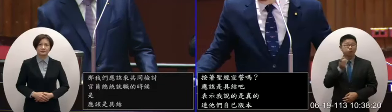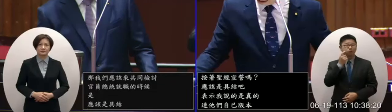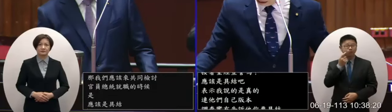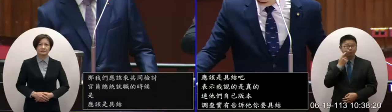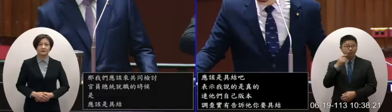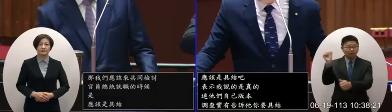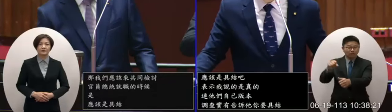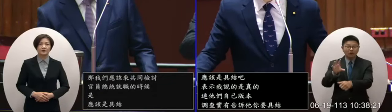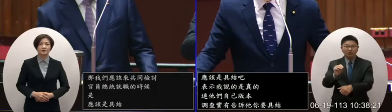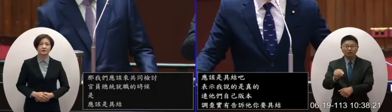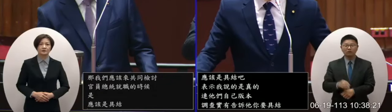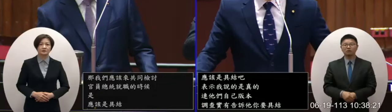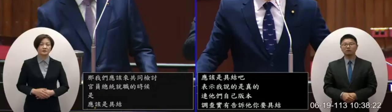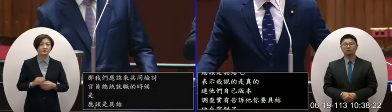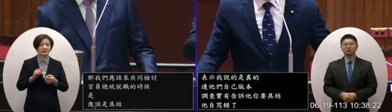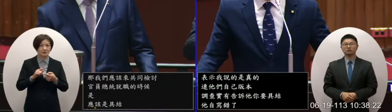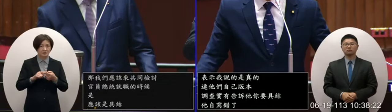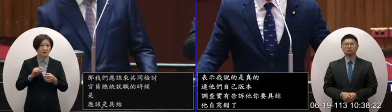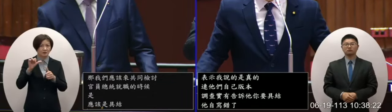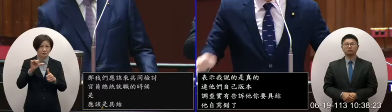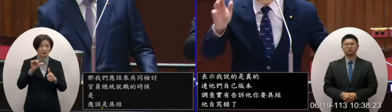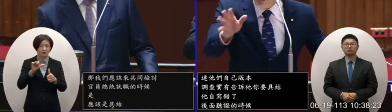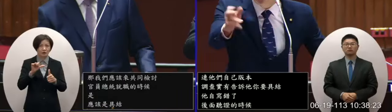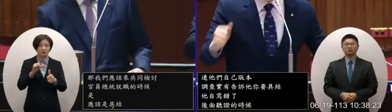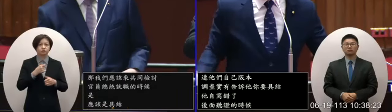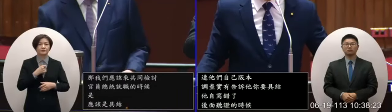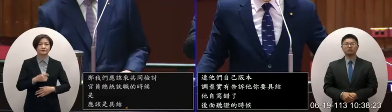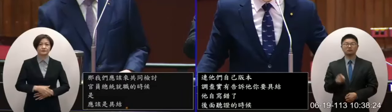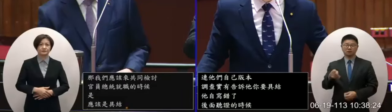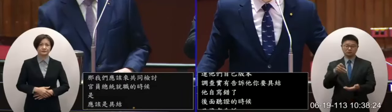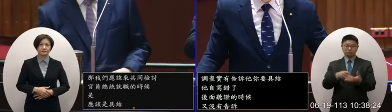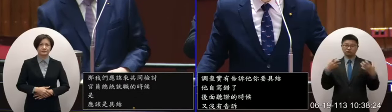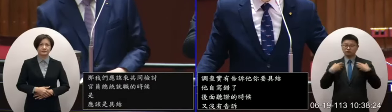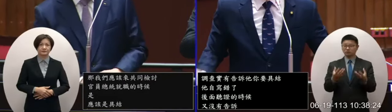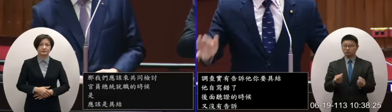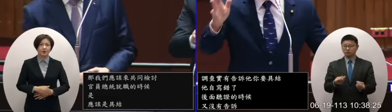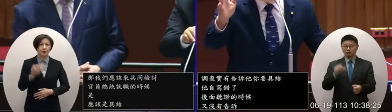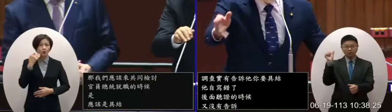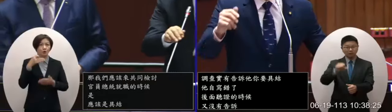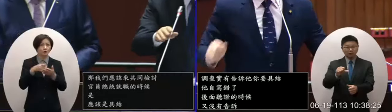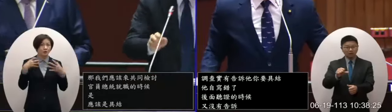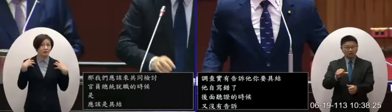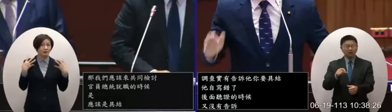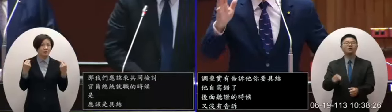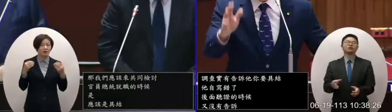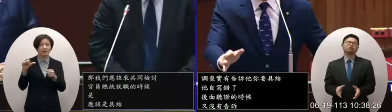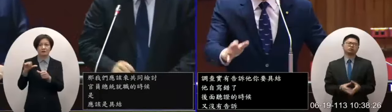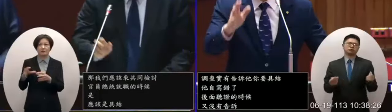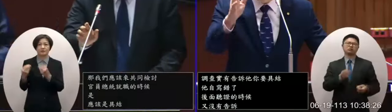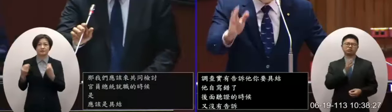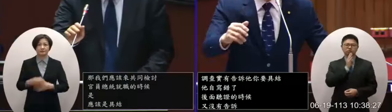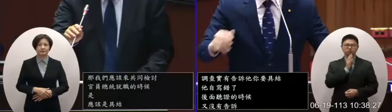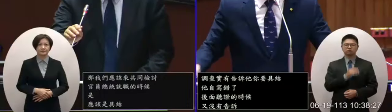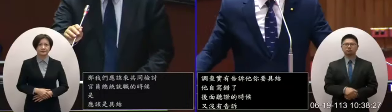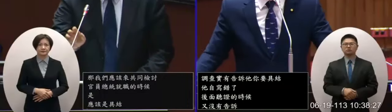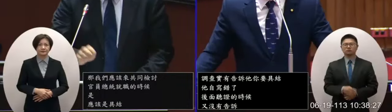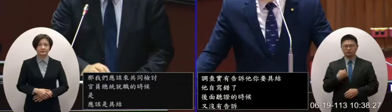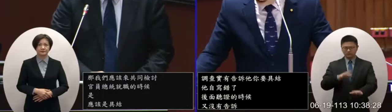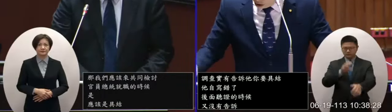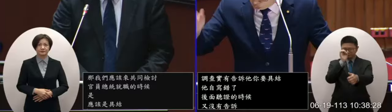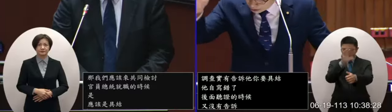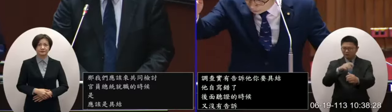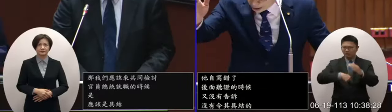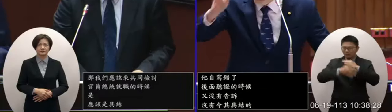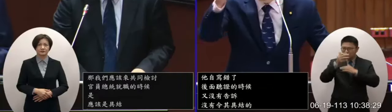要罚吗？ 对，这个要罚 啊。如果没有拒绝呢？ 没有拒绝是不用罚的。 是的，所以要告诉你我的结论，院